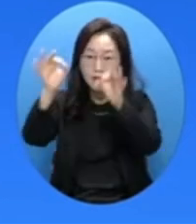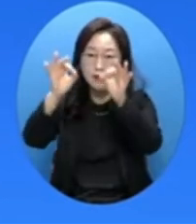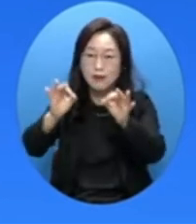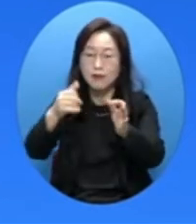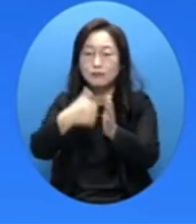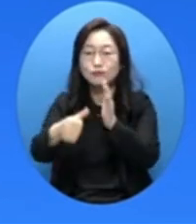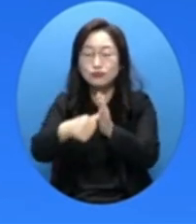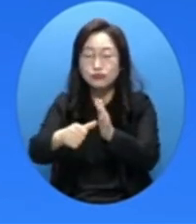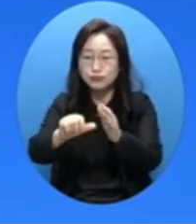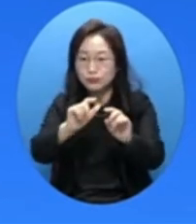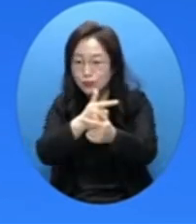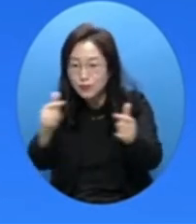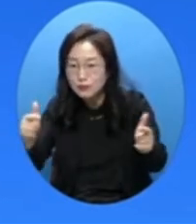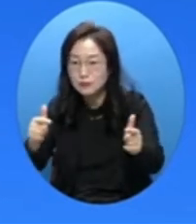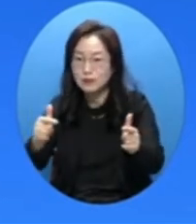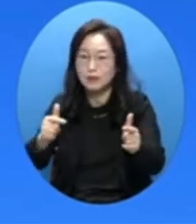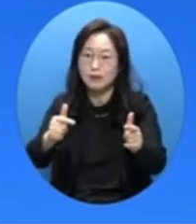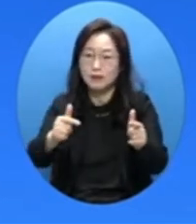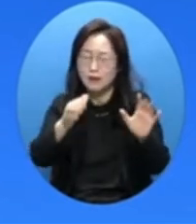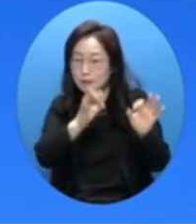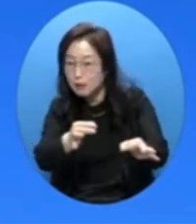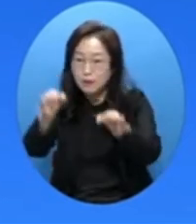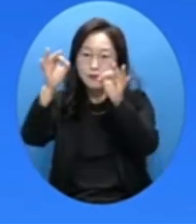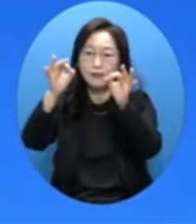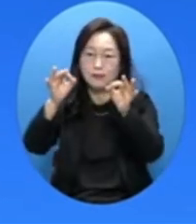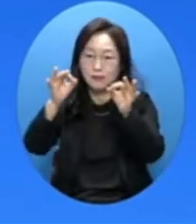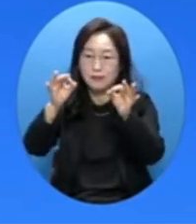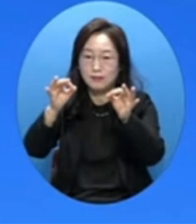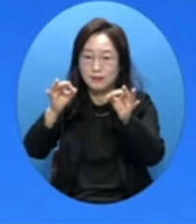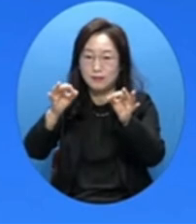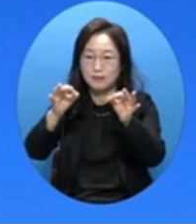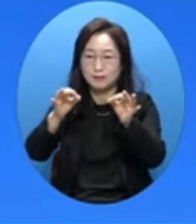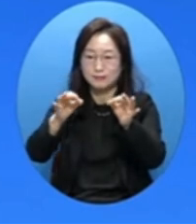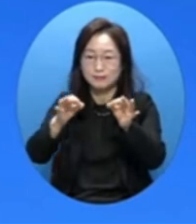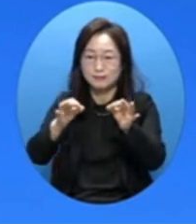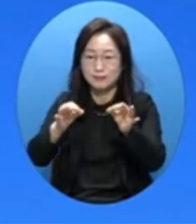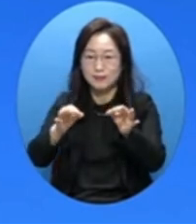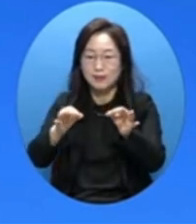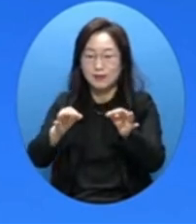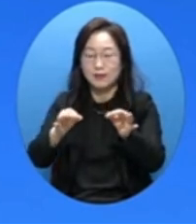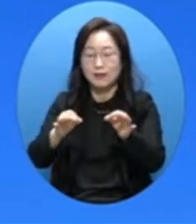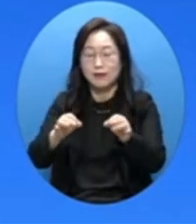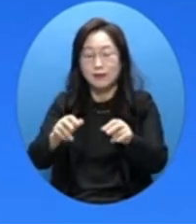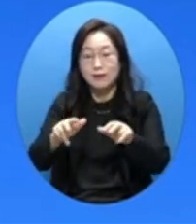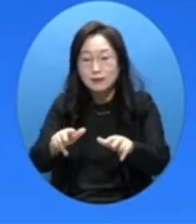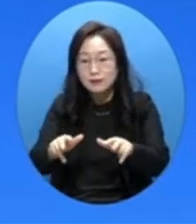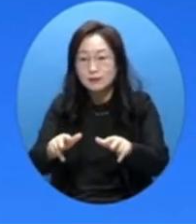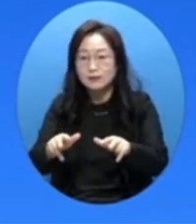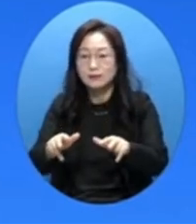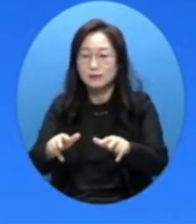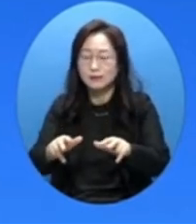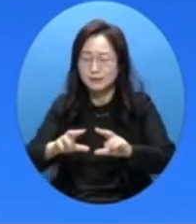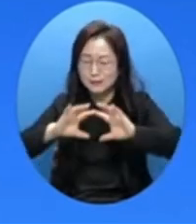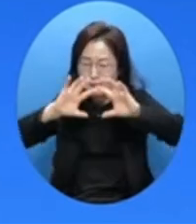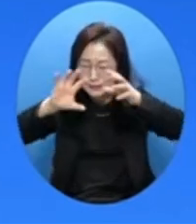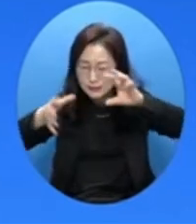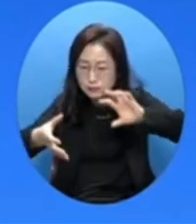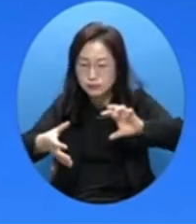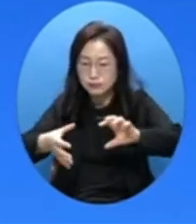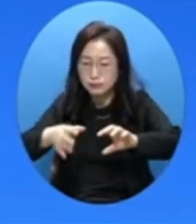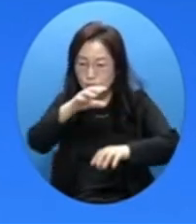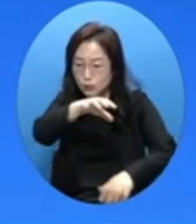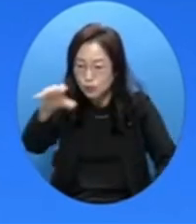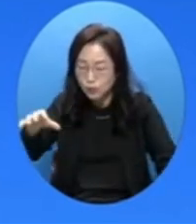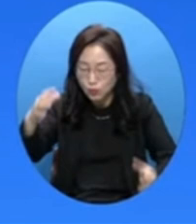물가 인플레이션으로 물가가 뛰어오르고 그래서 온 지구촌이 고통을 당하고 있는